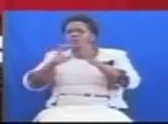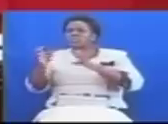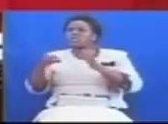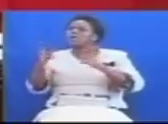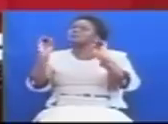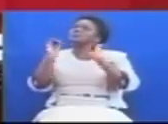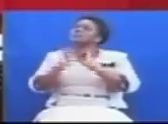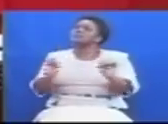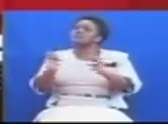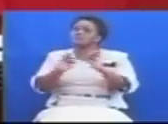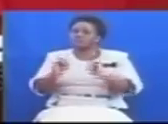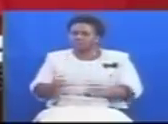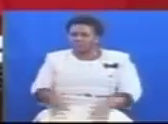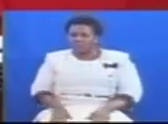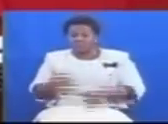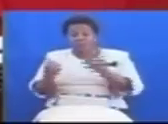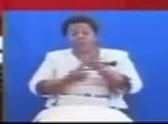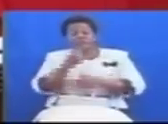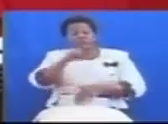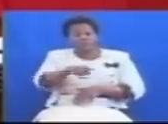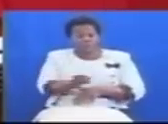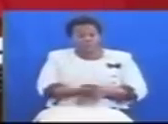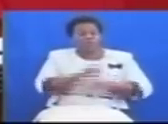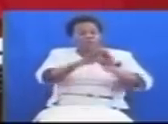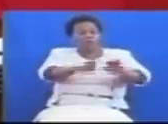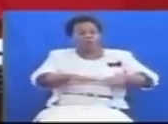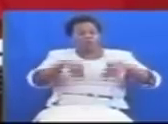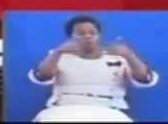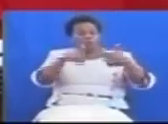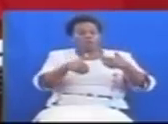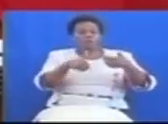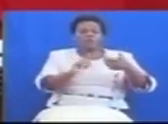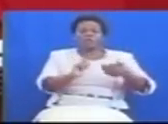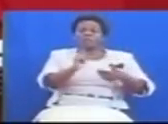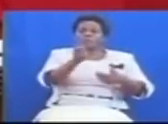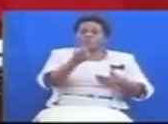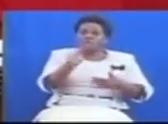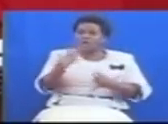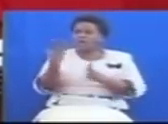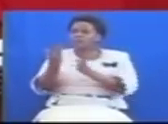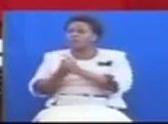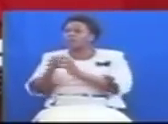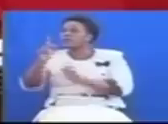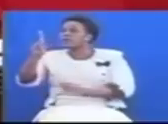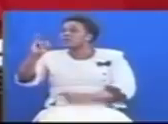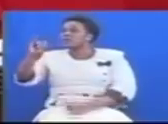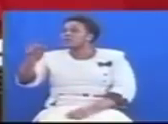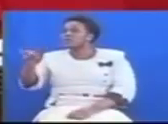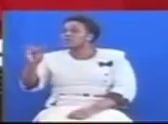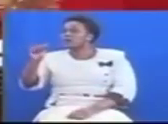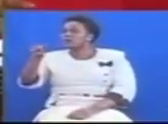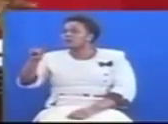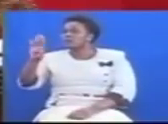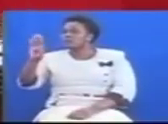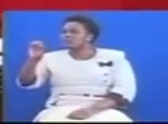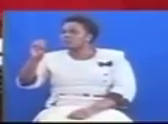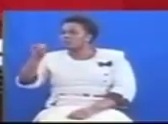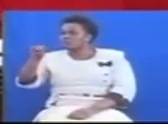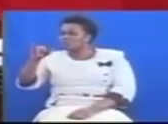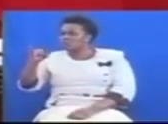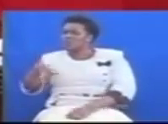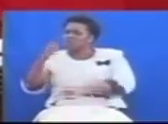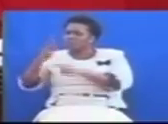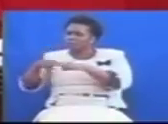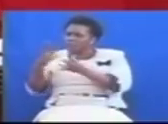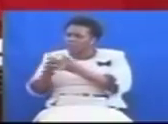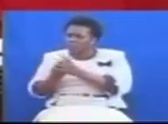imefanya wabunge wa sehemu zote mbili Mkuranga na Kigamboni wamekaa pamoja lakini mpaka leo hakuna matunda yoyote juu ya barabara